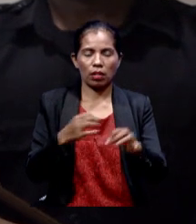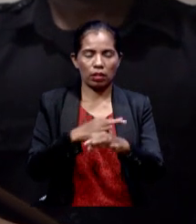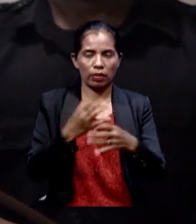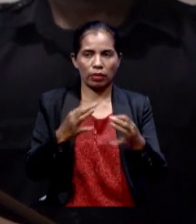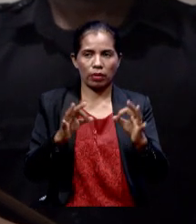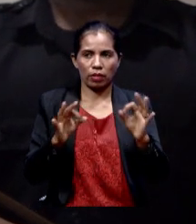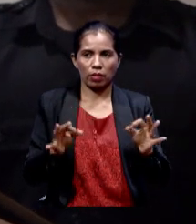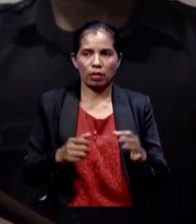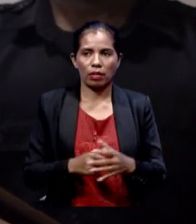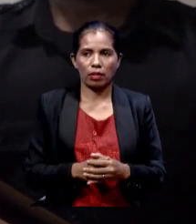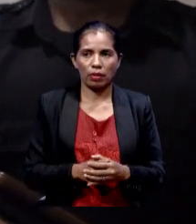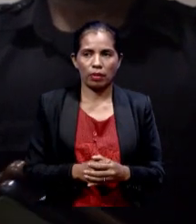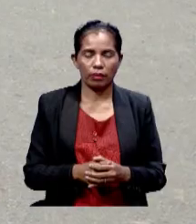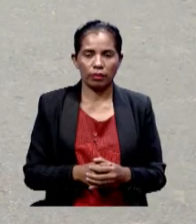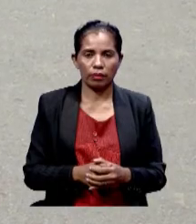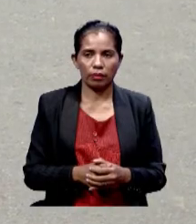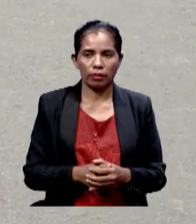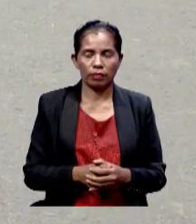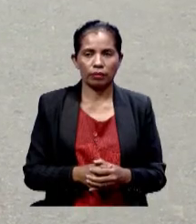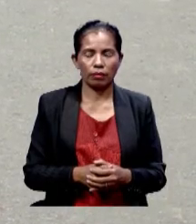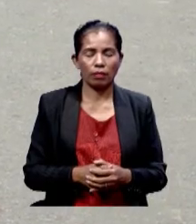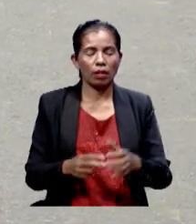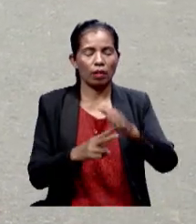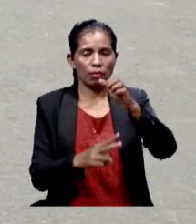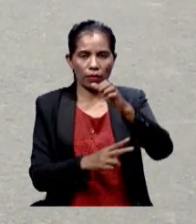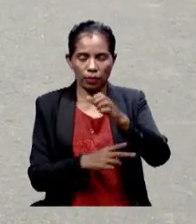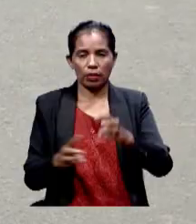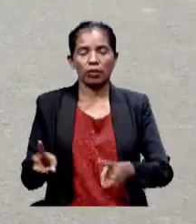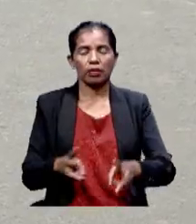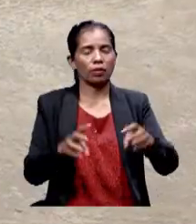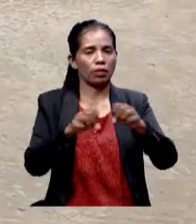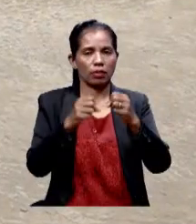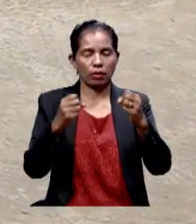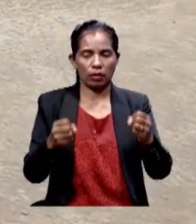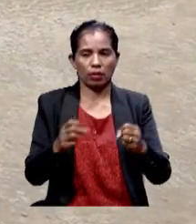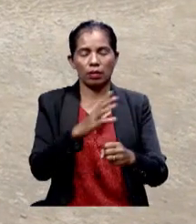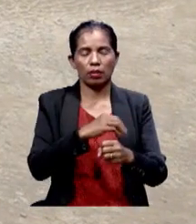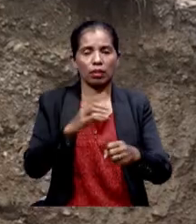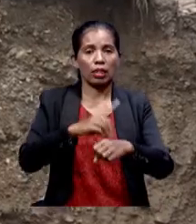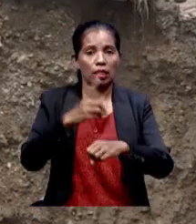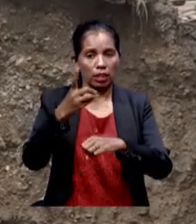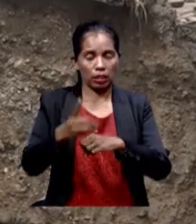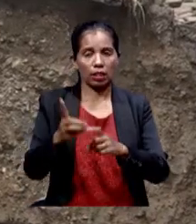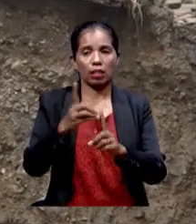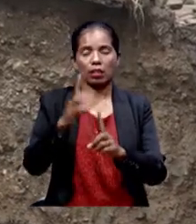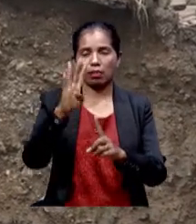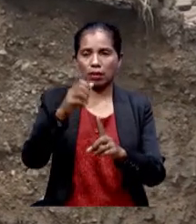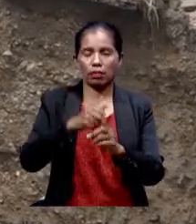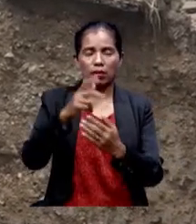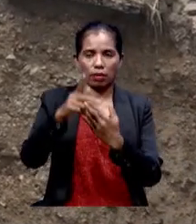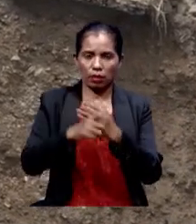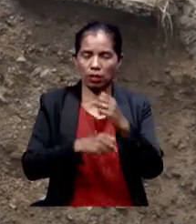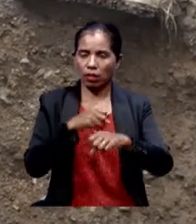itu belat ba nama tender tender. Ponte no estrada nebe retan estragos e calamidade loron hat fulan abril tinan